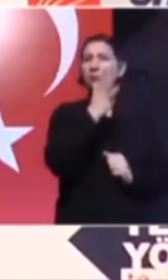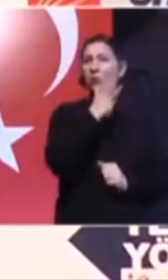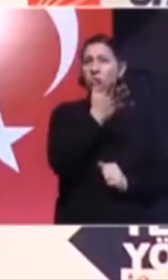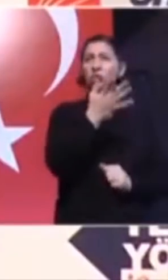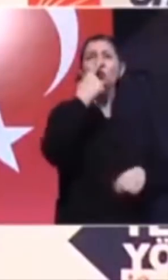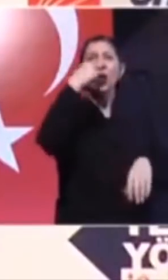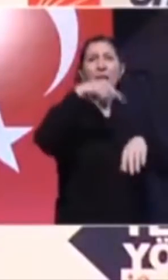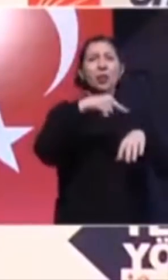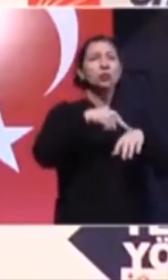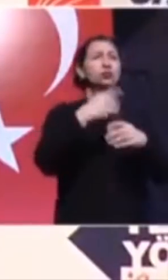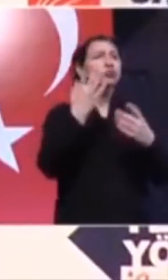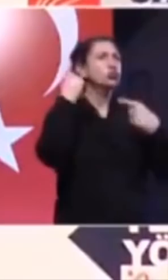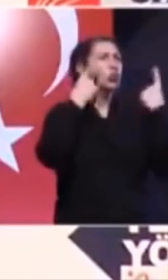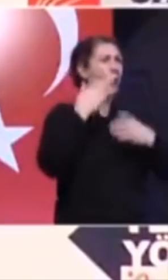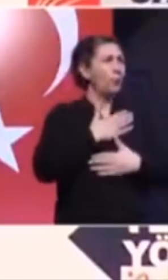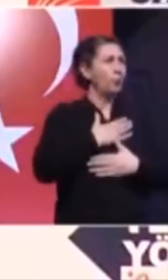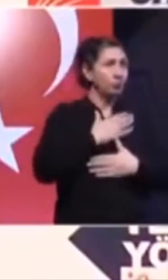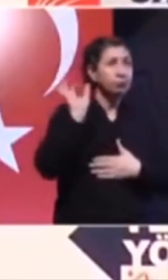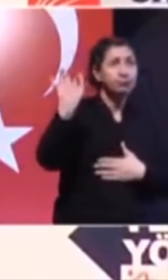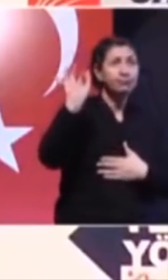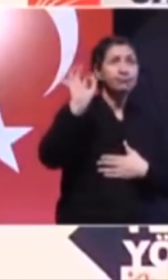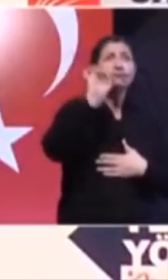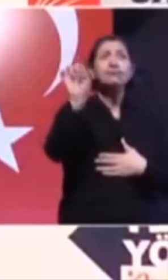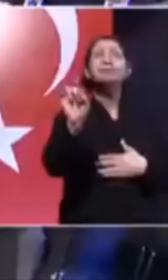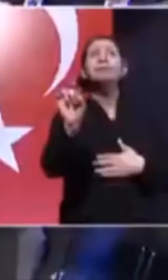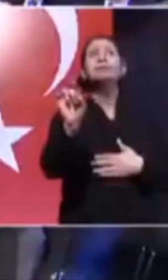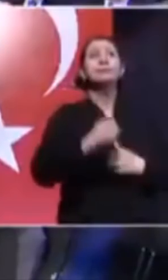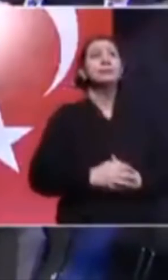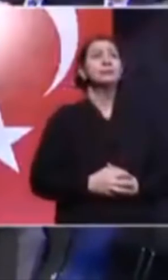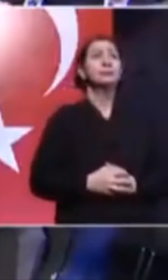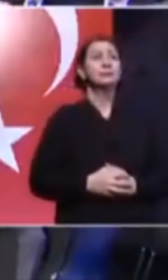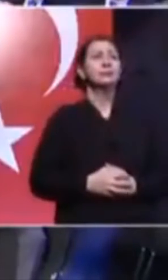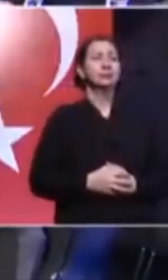buna inanıyoruz diye düşünüyorum. Öyle değil mi arkadaşlar?